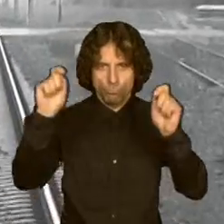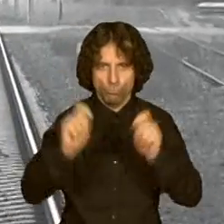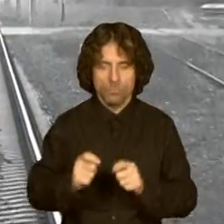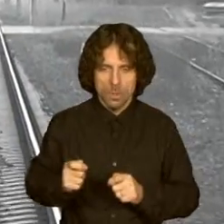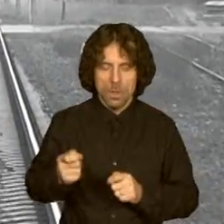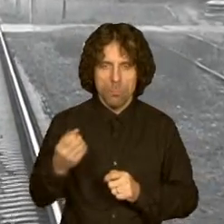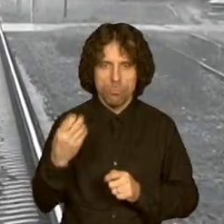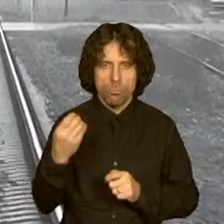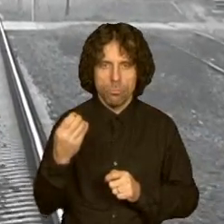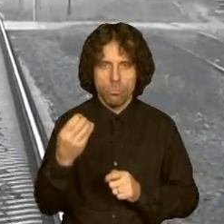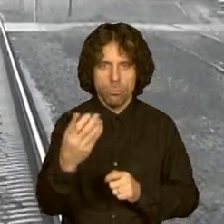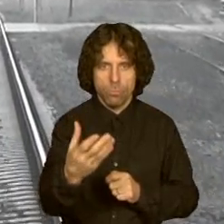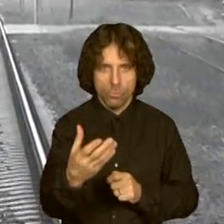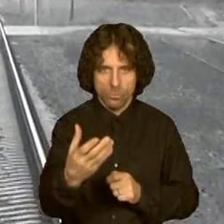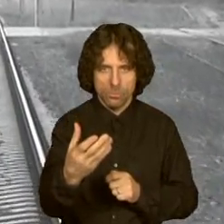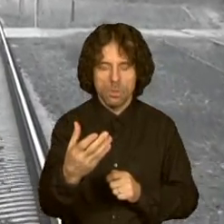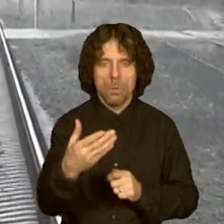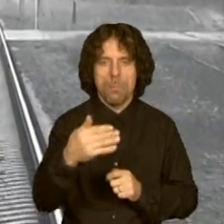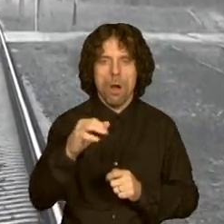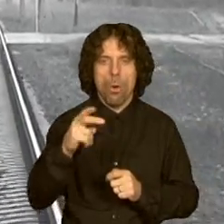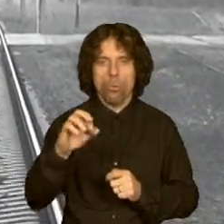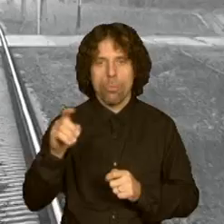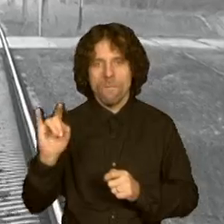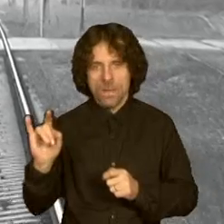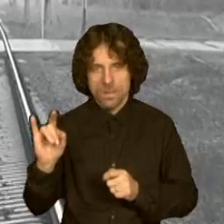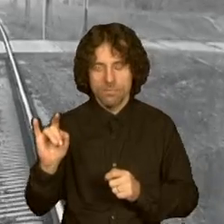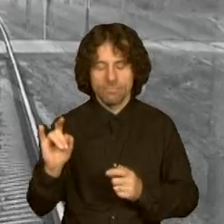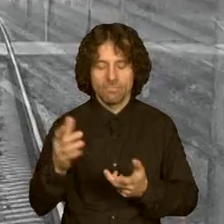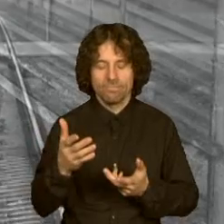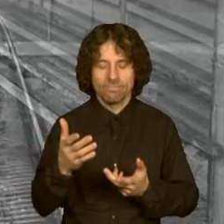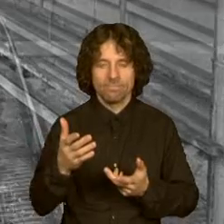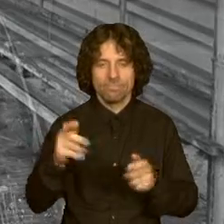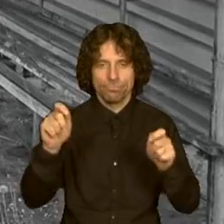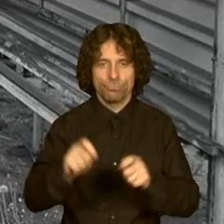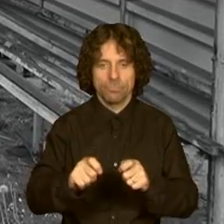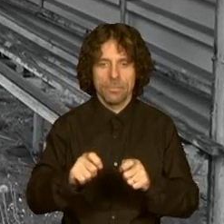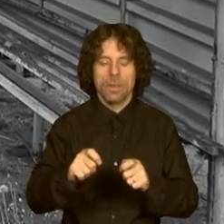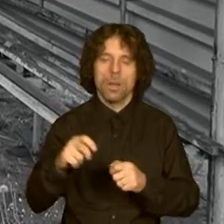Śląsk pociągiem towarowym, który zatrzymał się w Makoszowie.